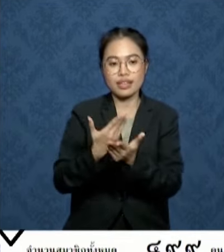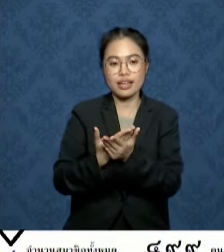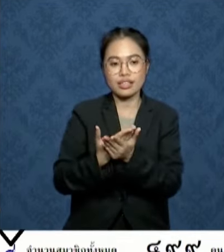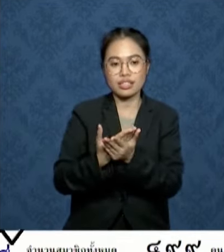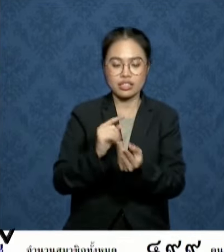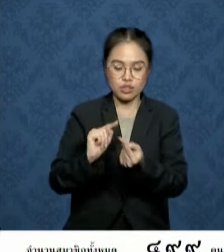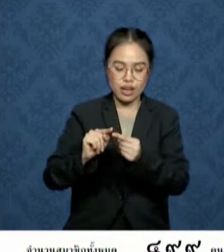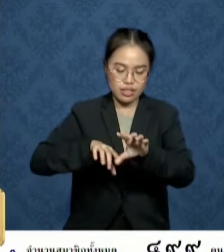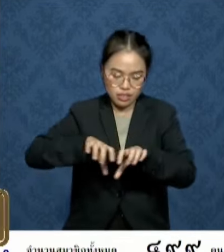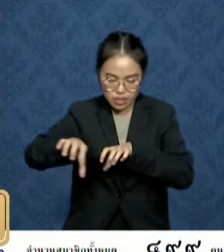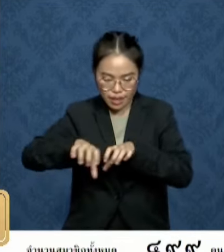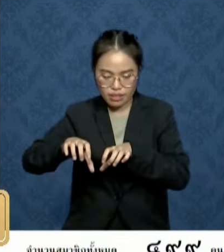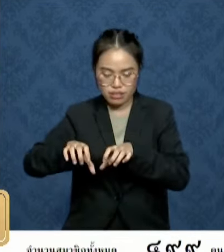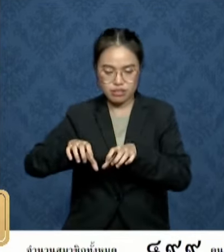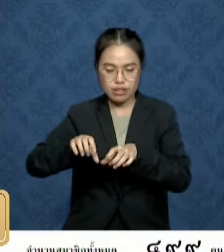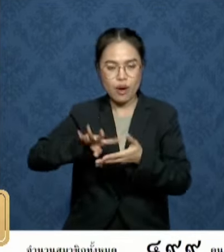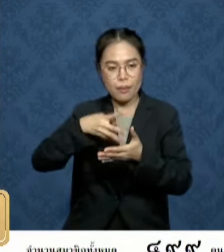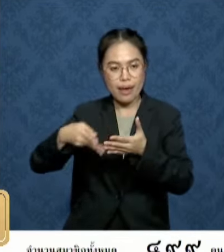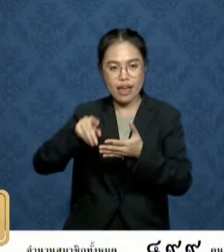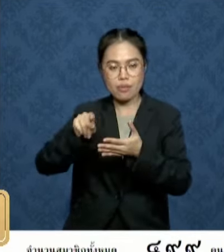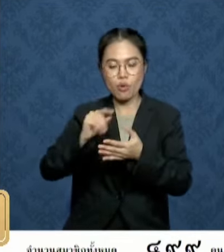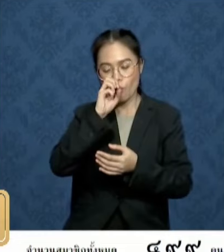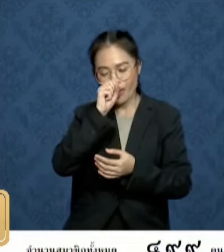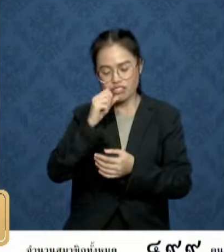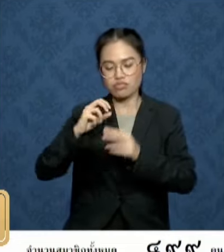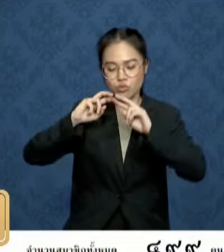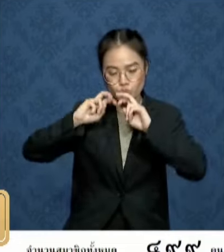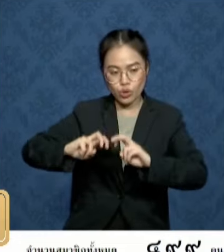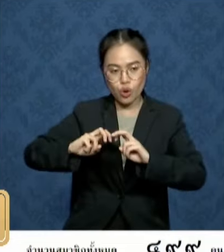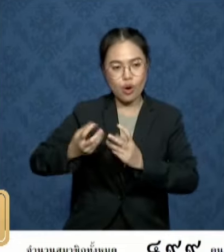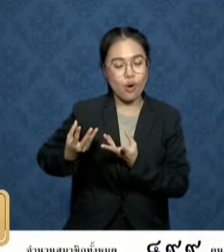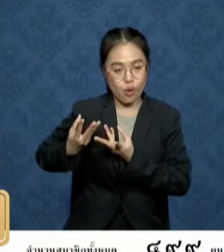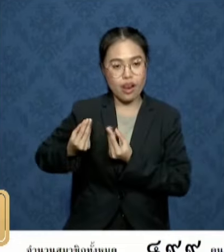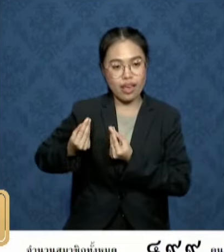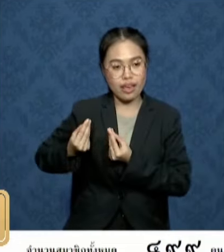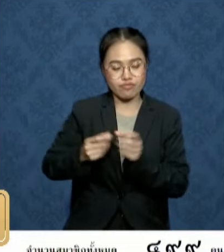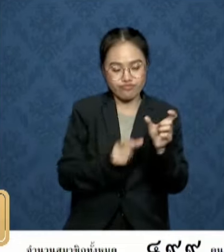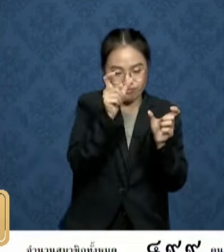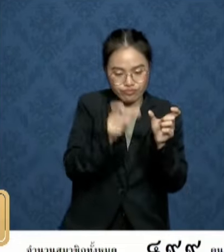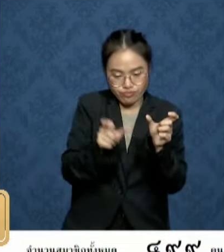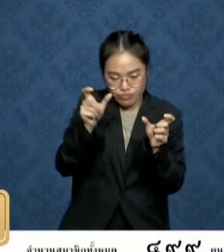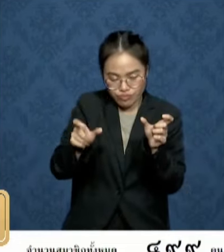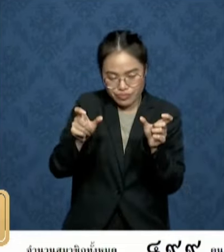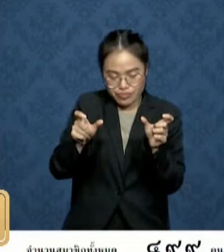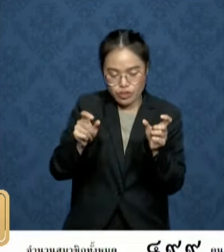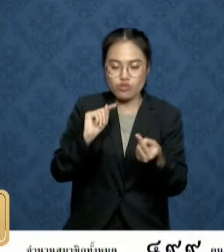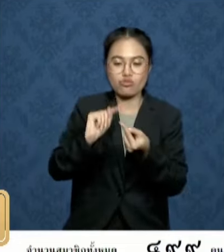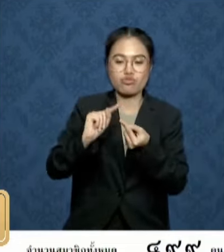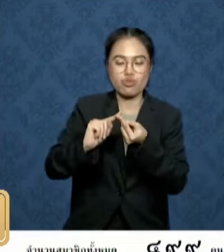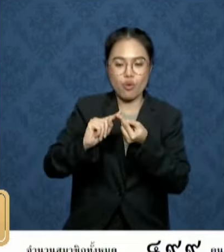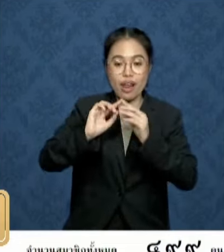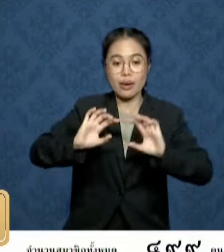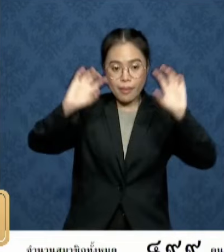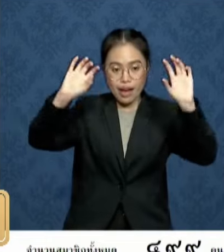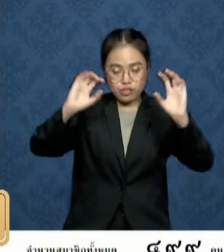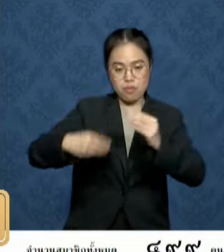นทสะเทีลภาพทการคลงในเรีรวนะครัผมกไดไปวตเคราวตัเลขใหดูครัว่า รฐบลจะต้เพ่มงปมาณเพื่อนรถภ